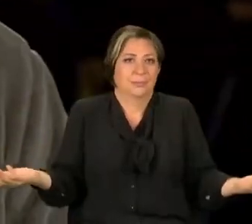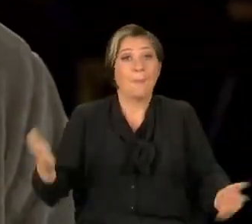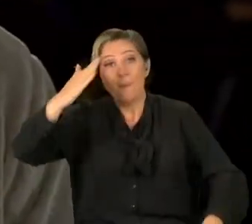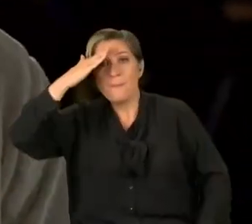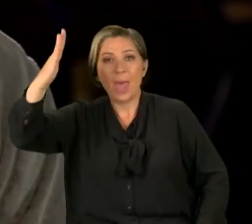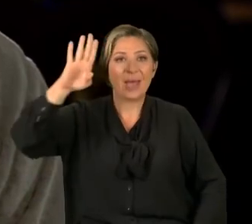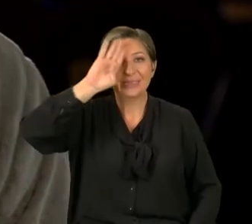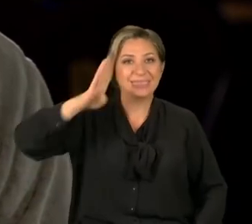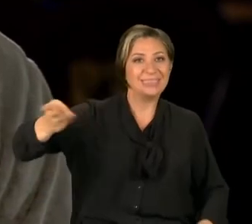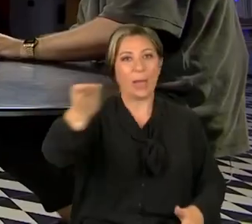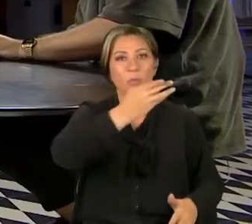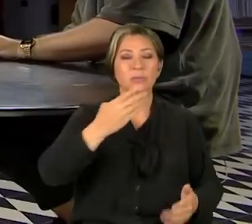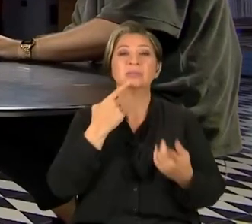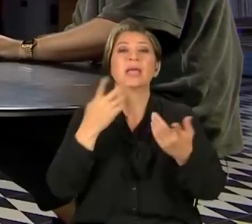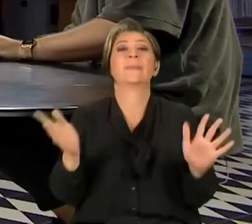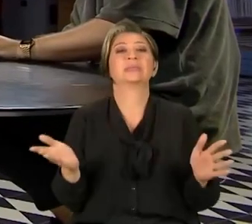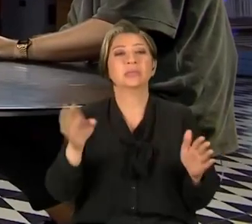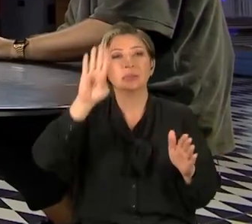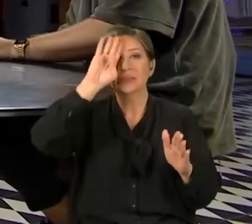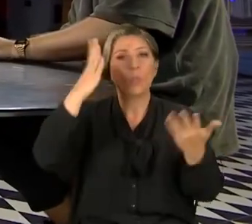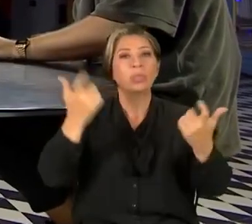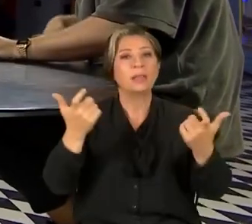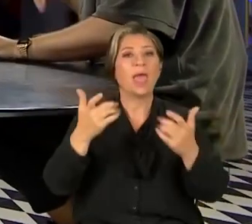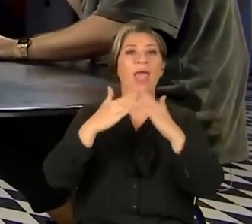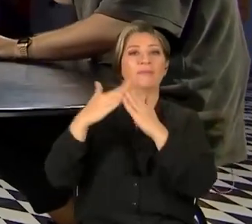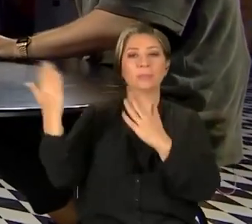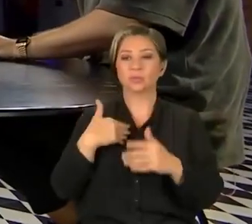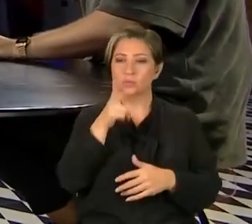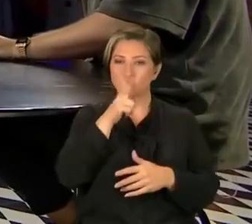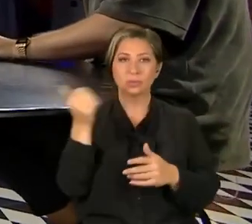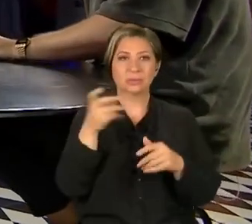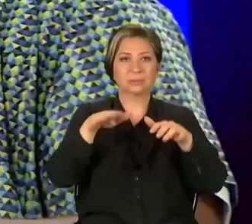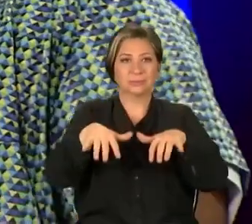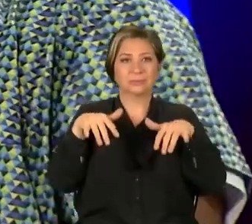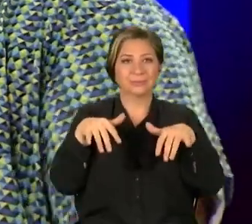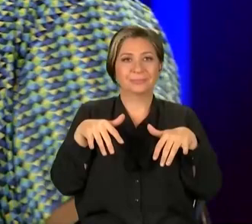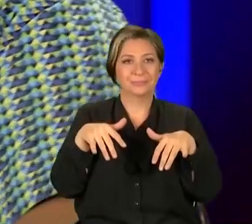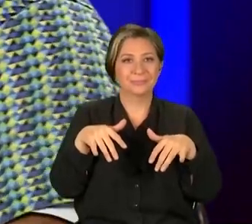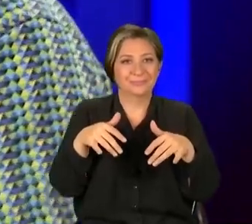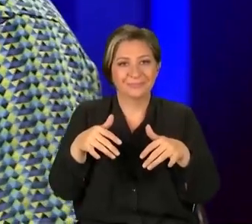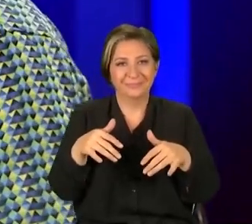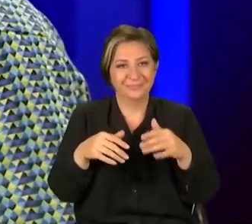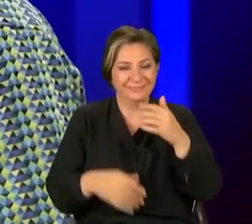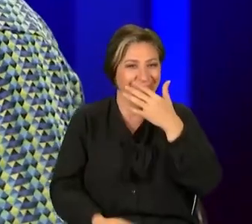Merhaba İstanbul denilecek bir hal yok İstanbul'un çoğu evlerine biz sadece 300 kişi olarak oturuyoruz Dolayısıyla